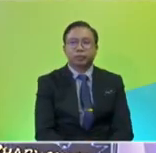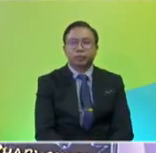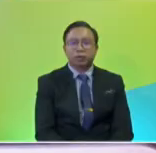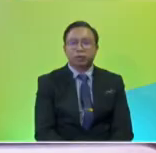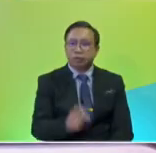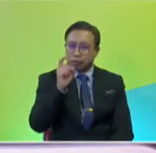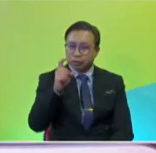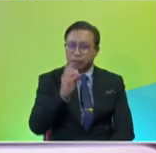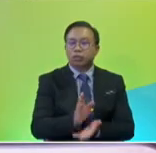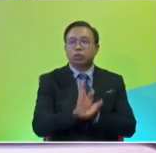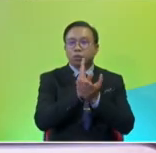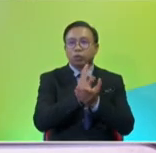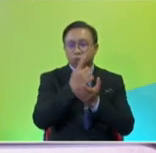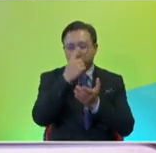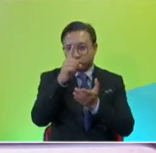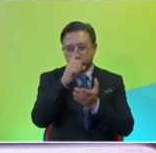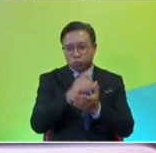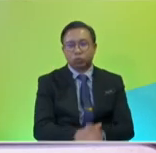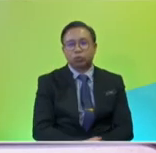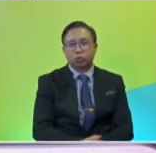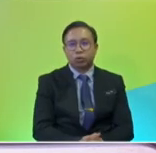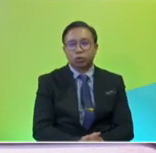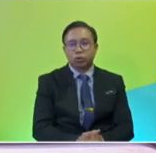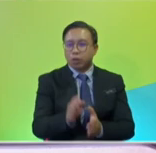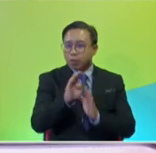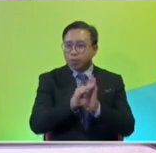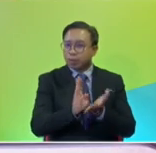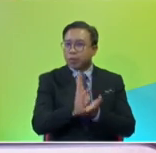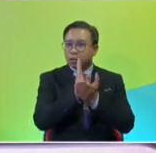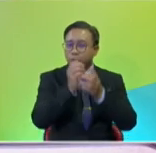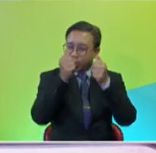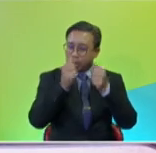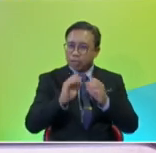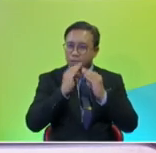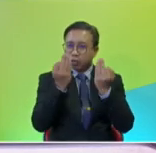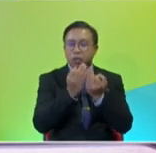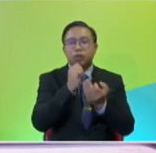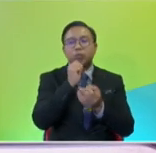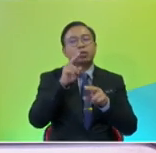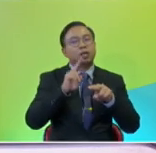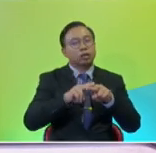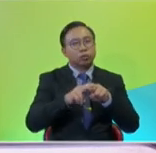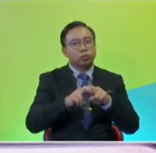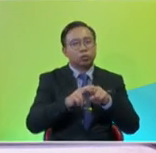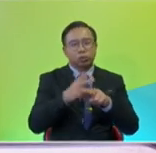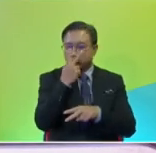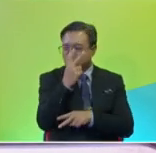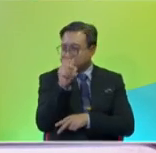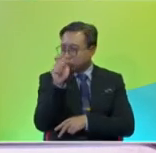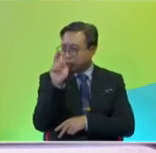perlulah tolong untuk membantu ahli keluarga. Bukannya duduk dan tengok